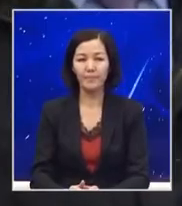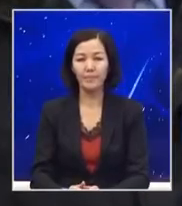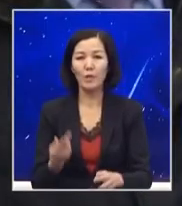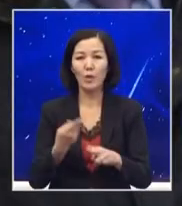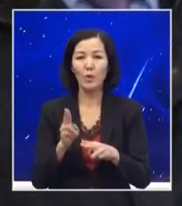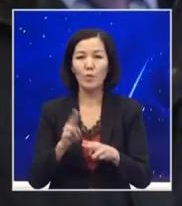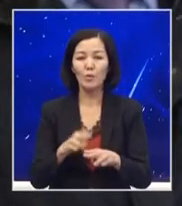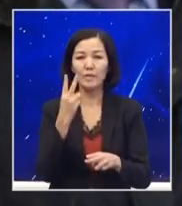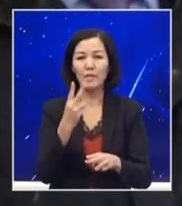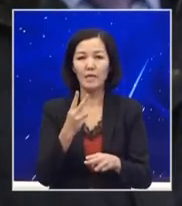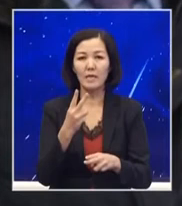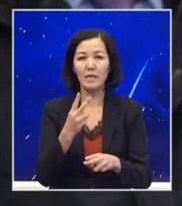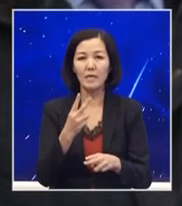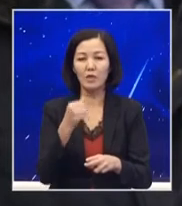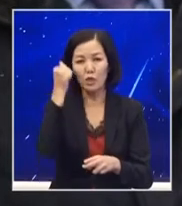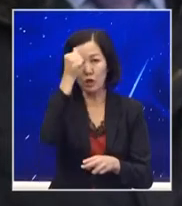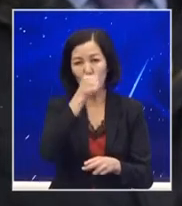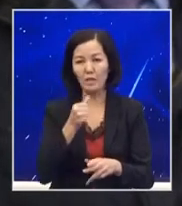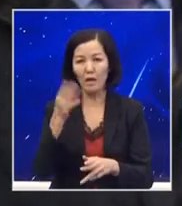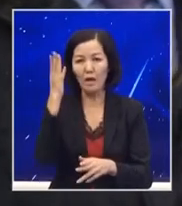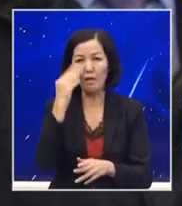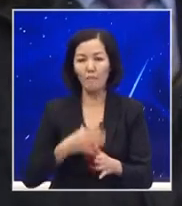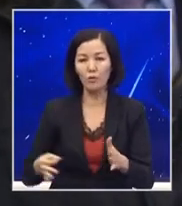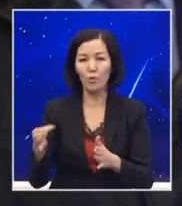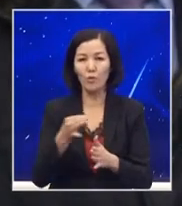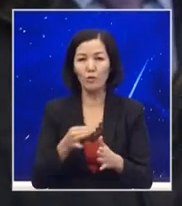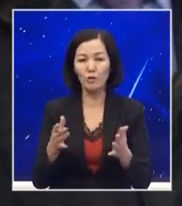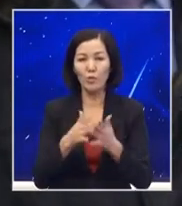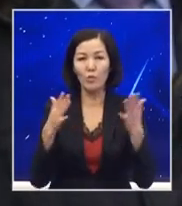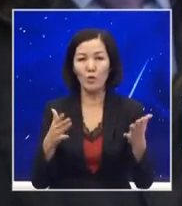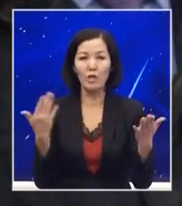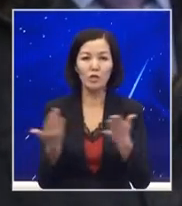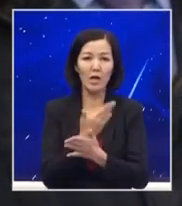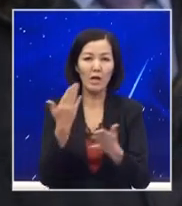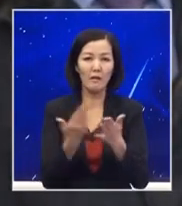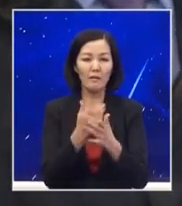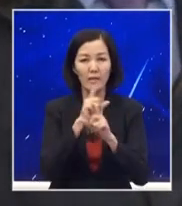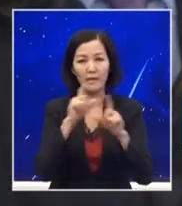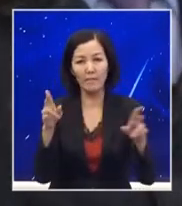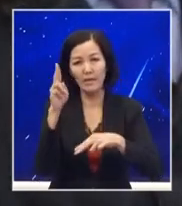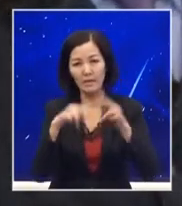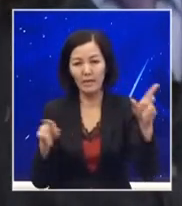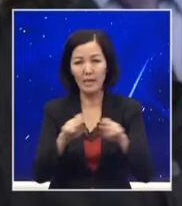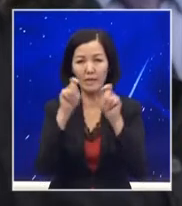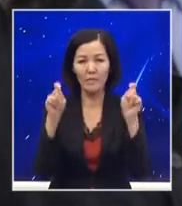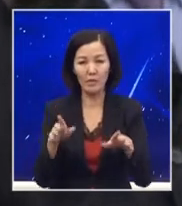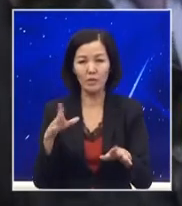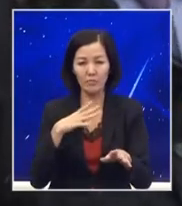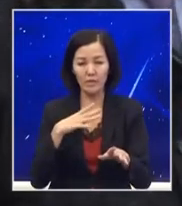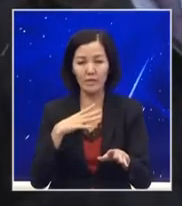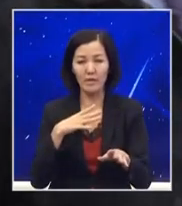Осы 2 жылда облыста үлкен-үлкен өзгерістер болып жатыр, үлкен ғимараттар салынып жатыр. Оның